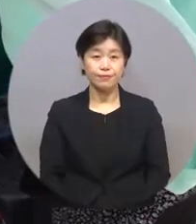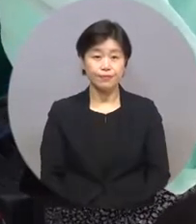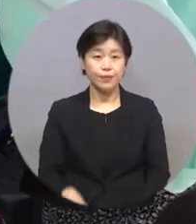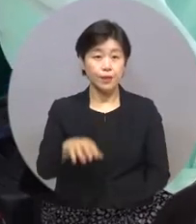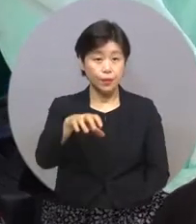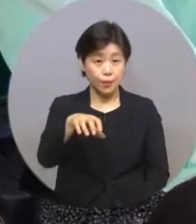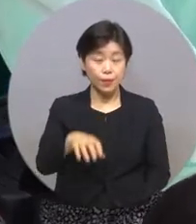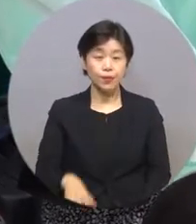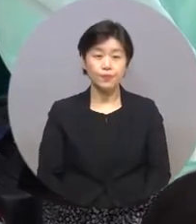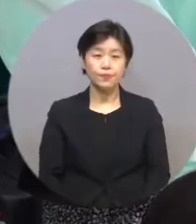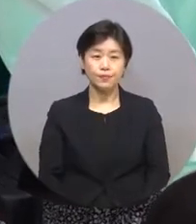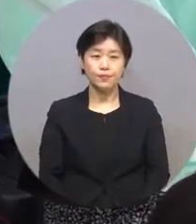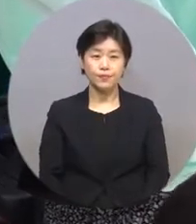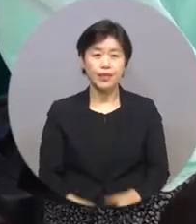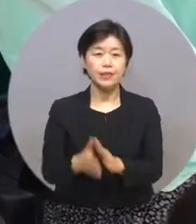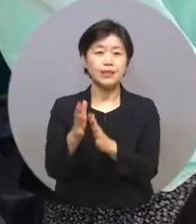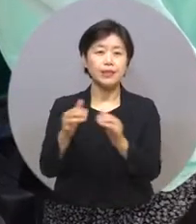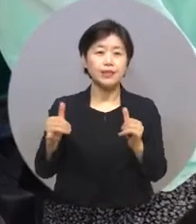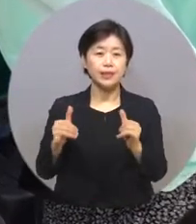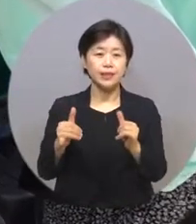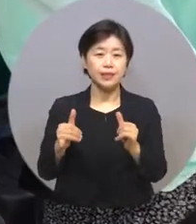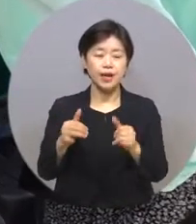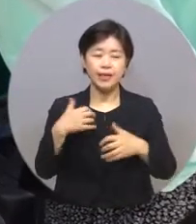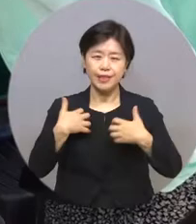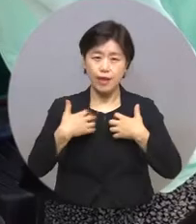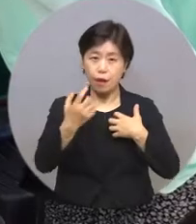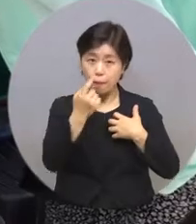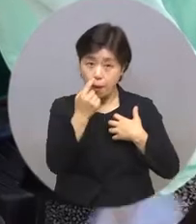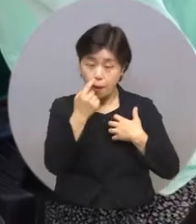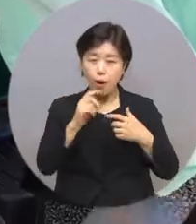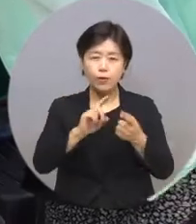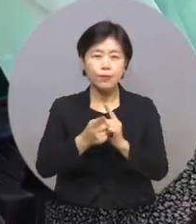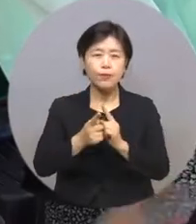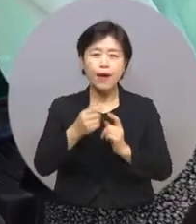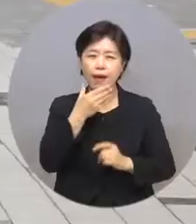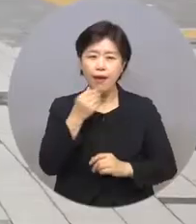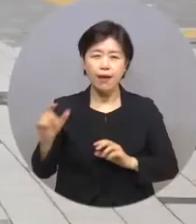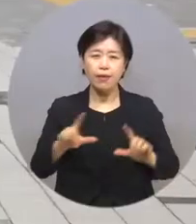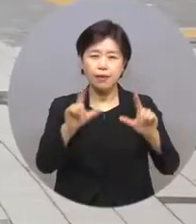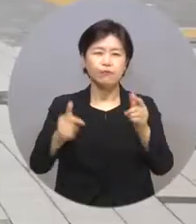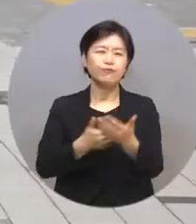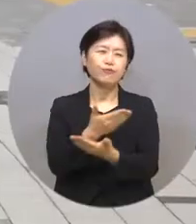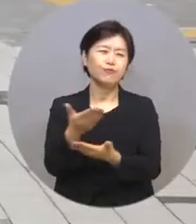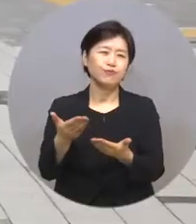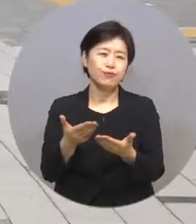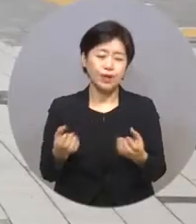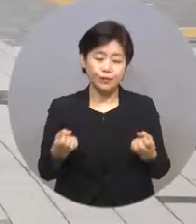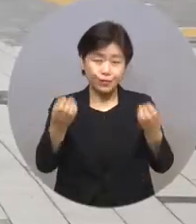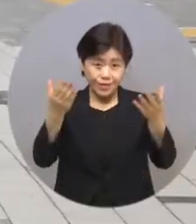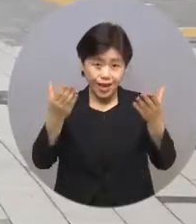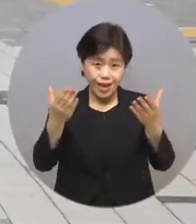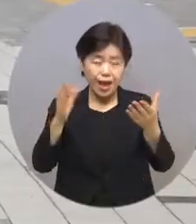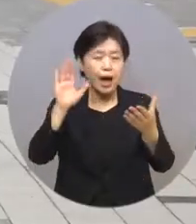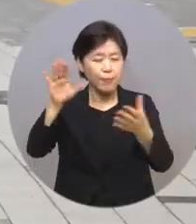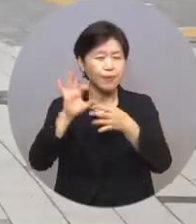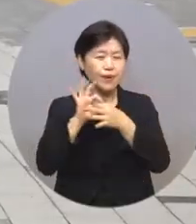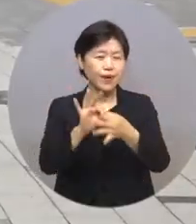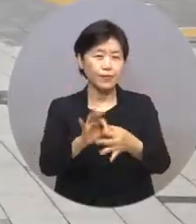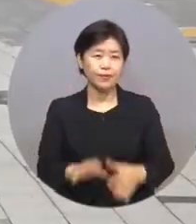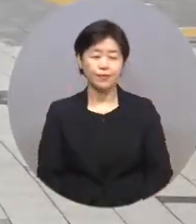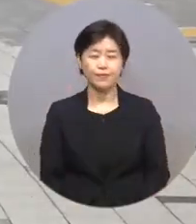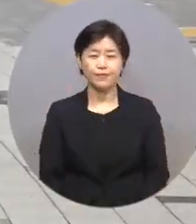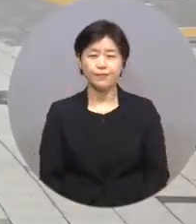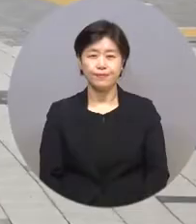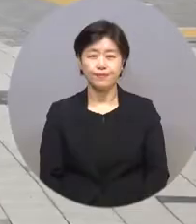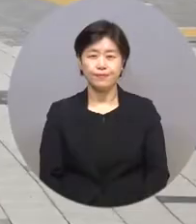평생교육원 학습관은 시민들이 즐겁게 배우고 나누며 행복한 삶을 영위할 수 있는 축제로 발전시켜 나가겠다고 밝혔습니다